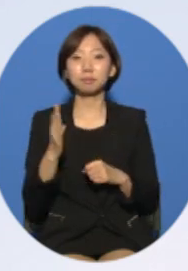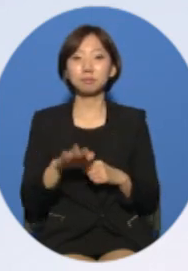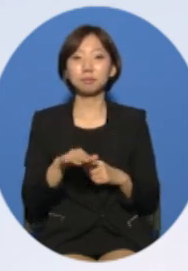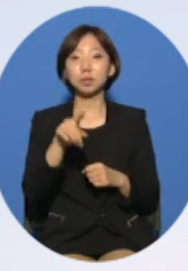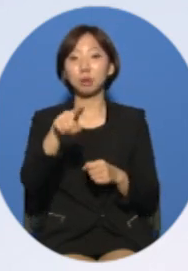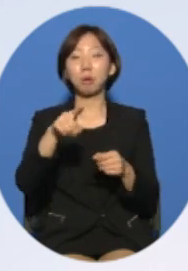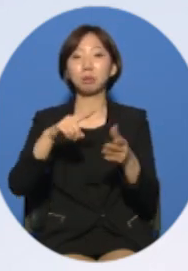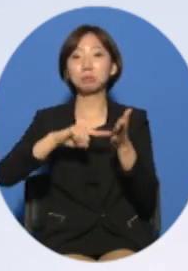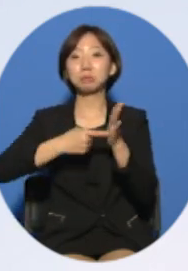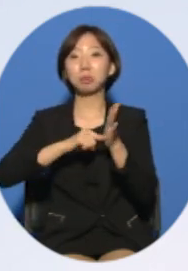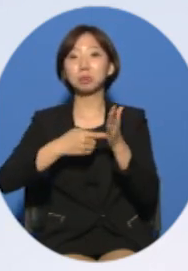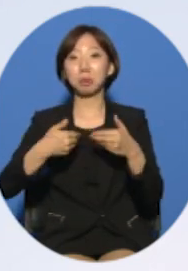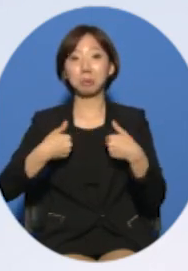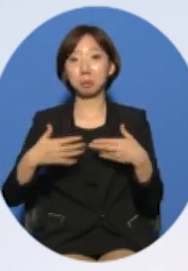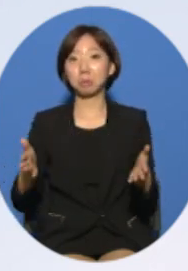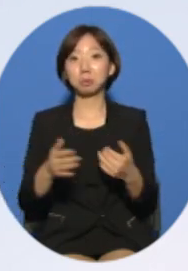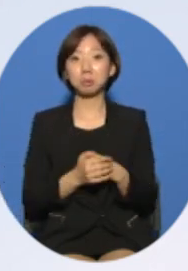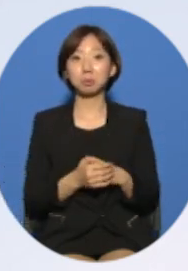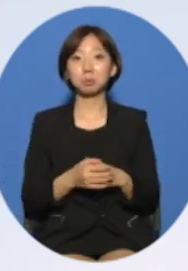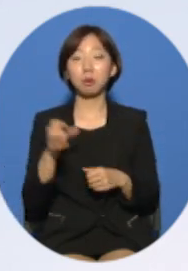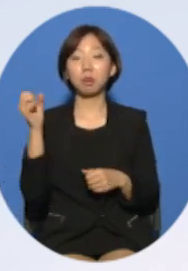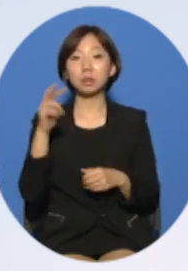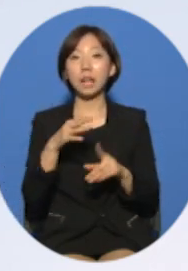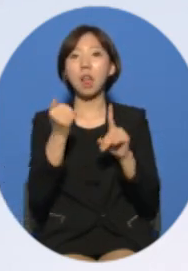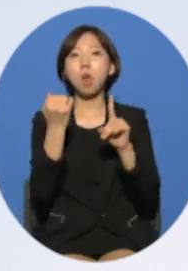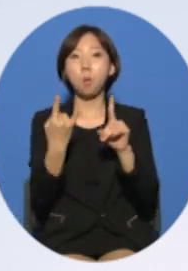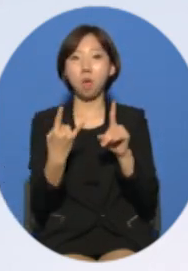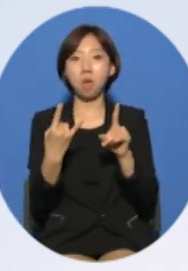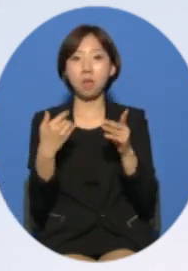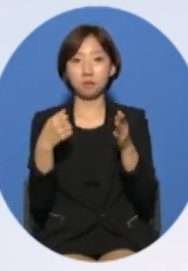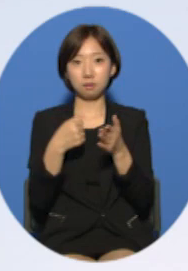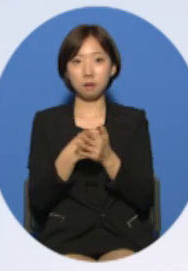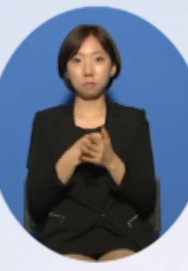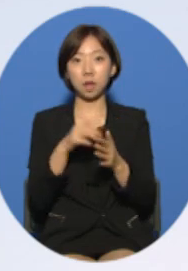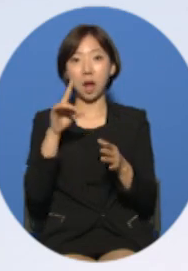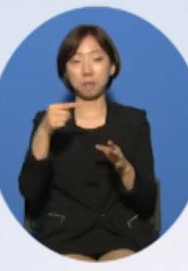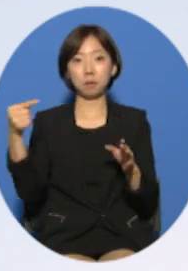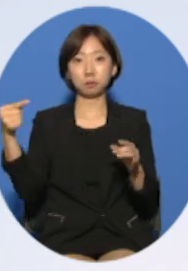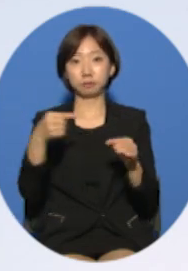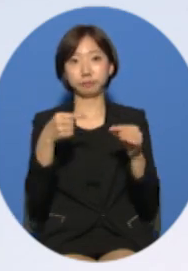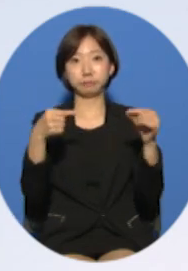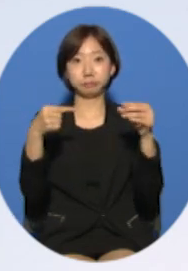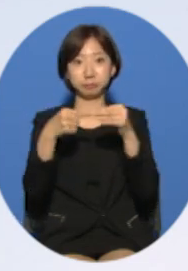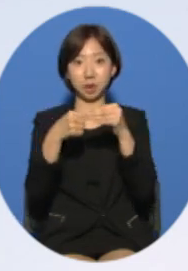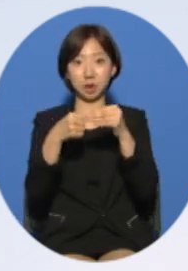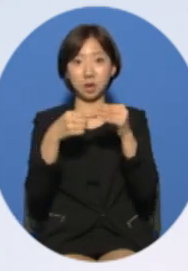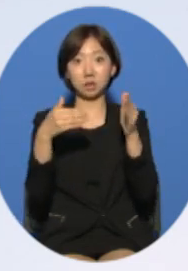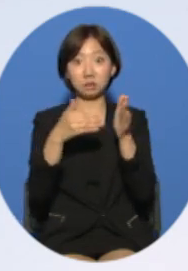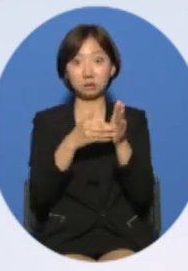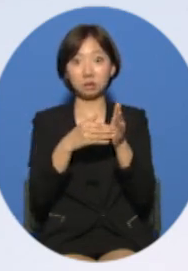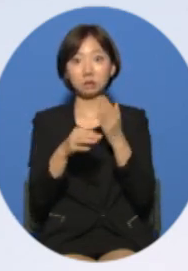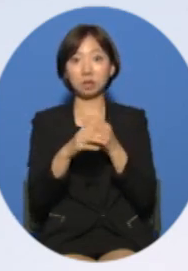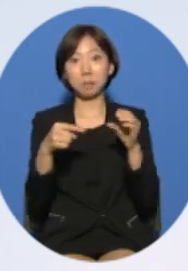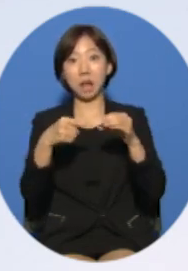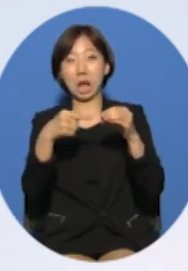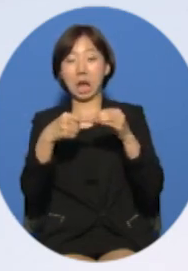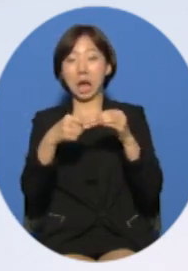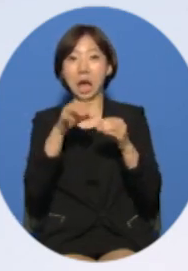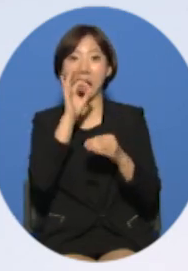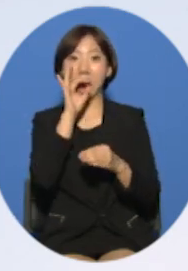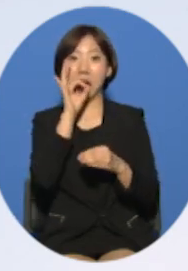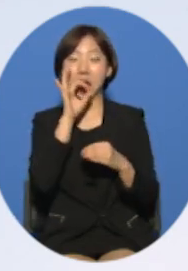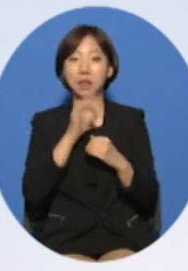없어요. 이게 한 번만 딱 끼고 이 하면은 그게 다시 이제 다시는 알 수 없죠. 저게 이제 개표장